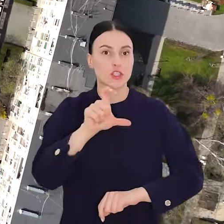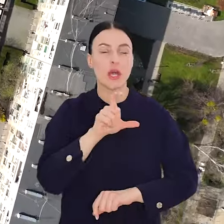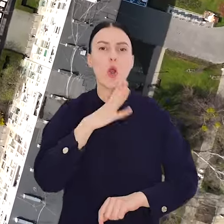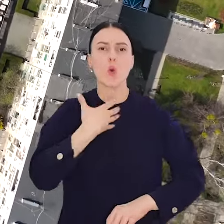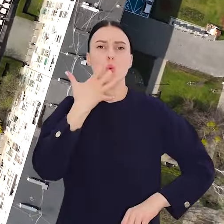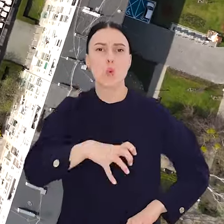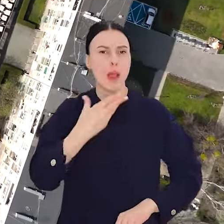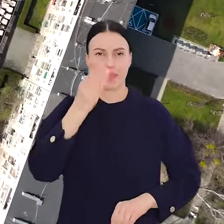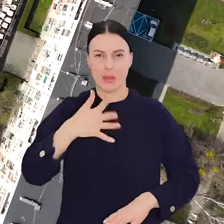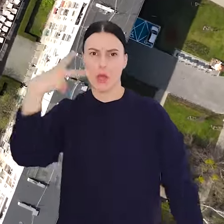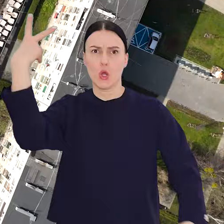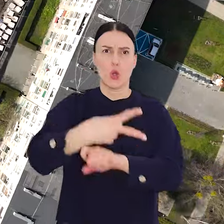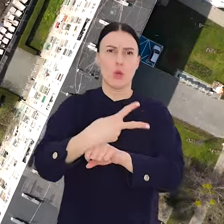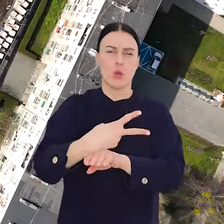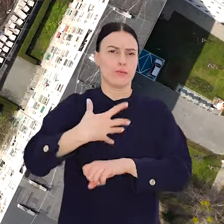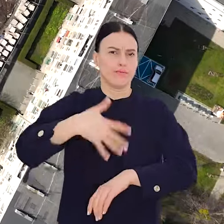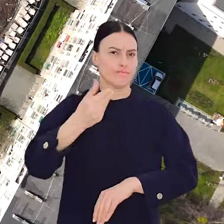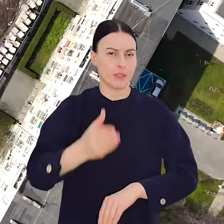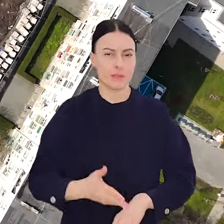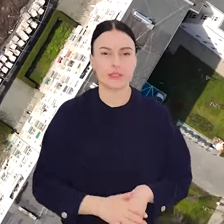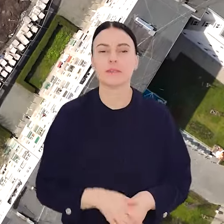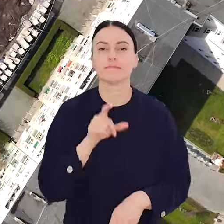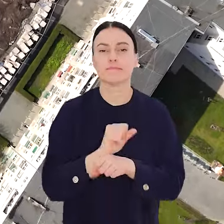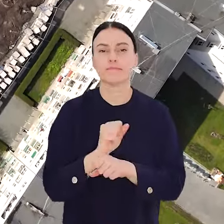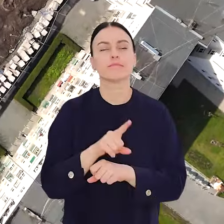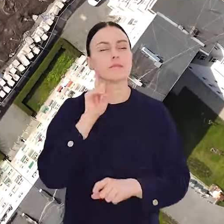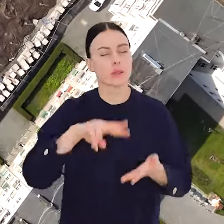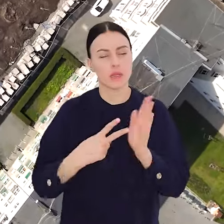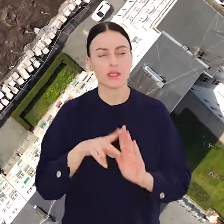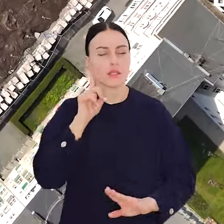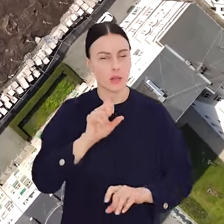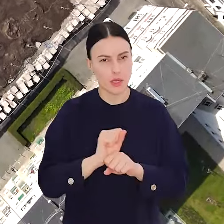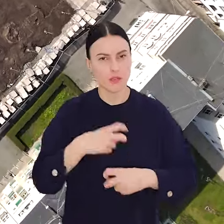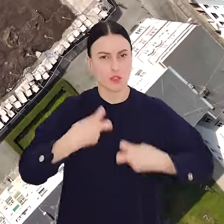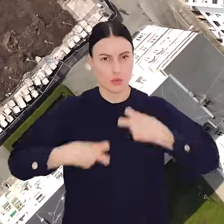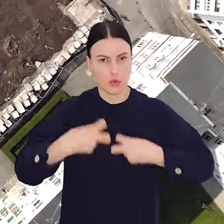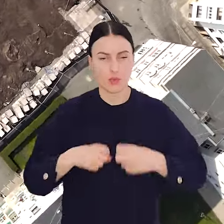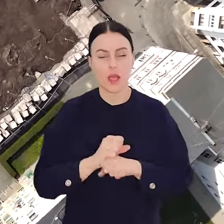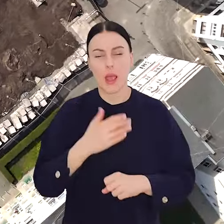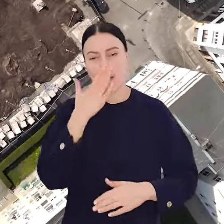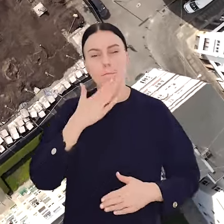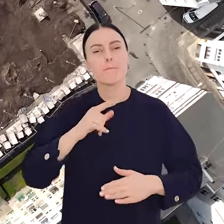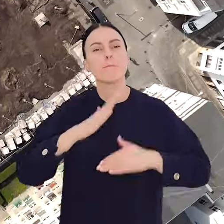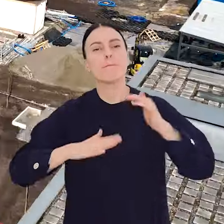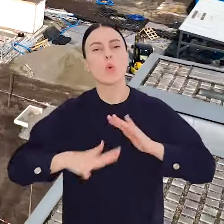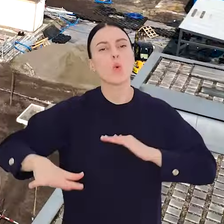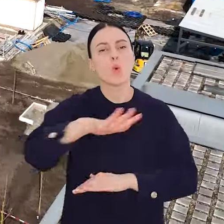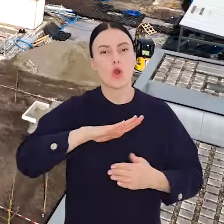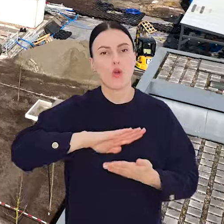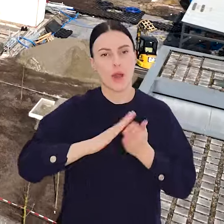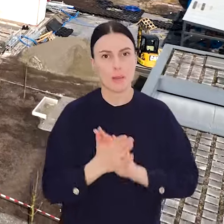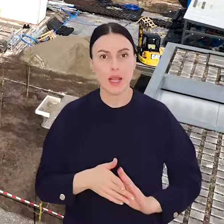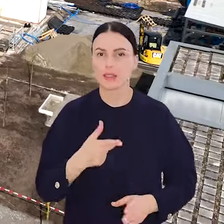w czasie upałów przestanie być rozgrzany jak piec. Misja jest skomplikowana ze względu na strukturę placu, na szczęście